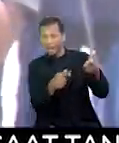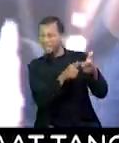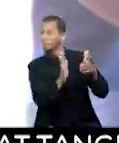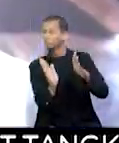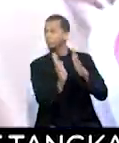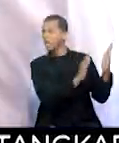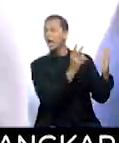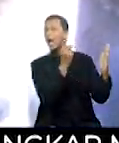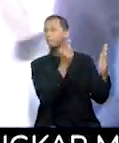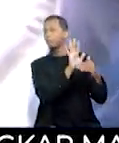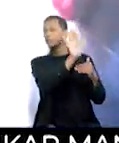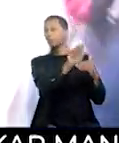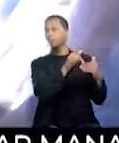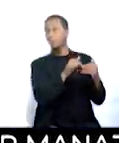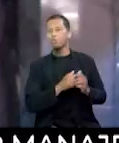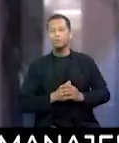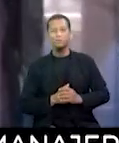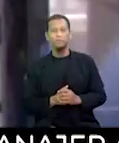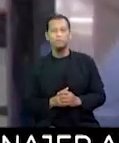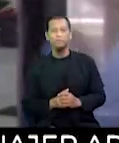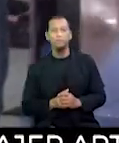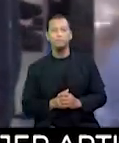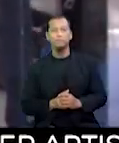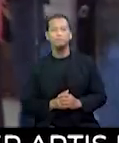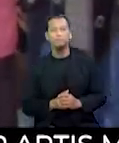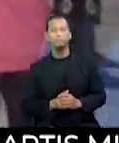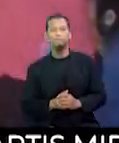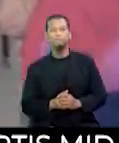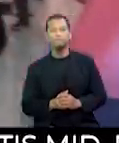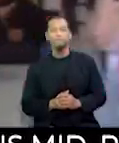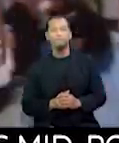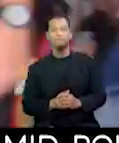Dari Jakarta, Stephen Patinawa dan Rizky Yulianto, iNews, melaporkan.